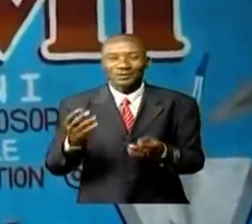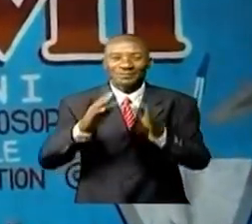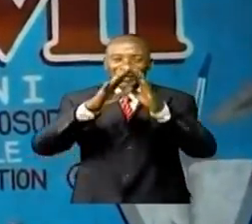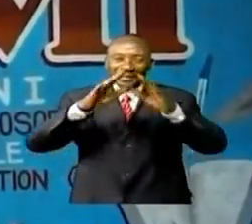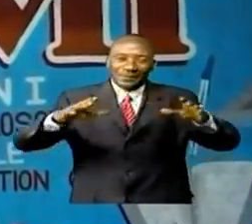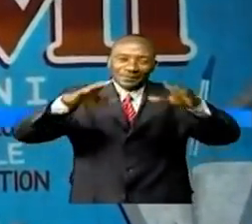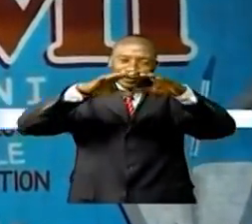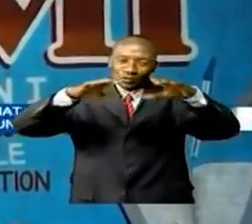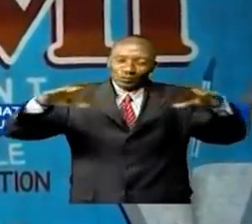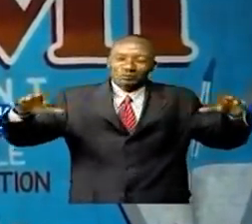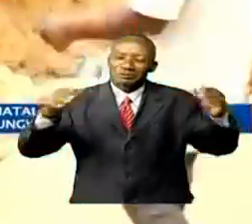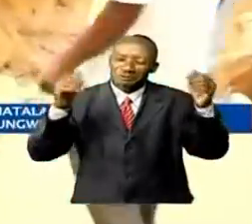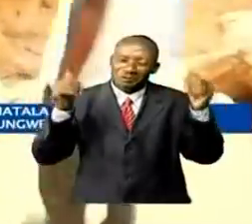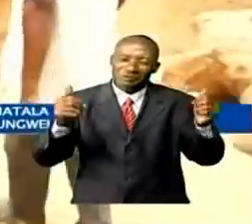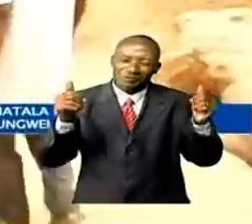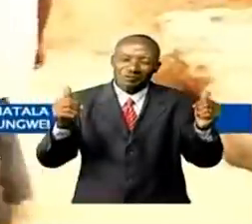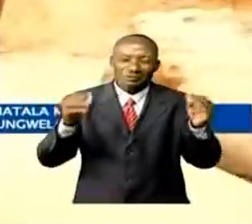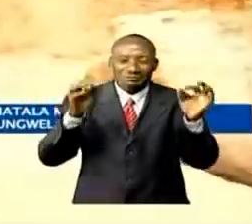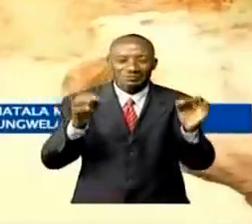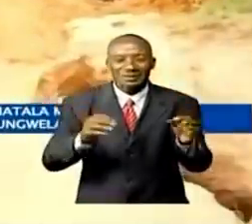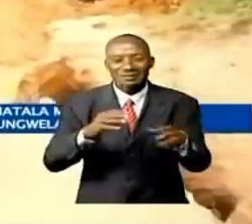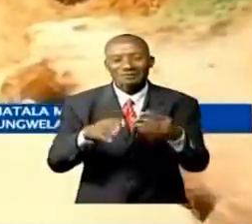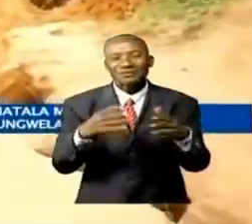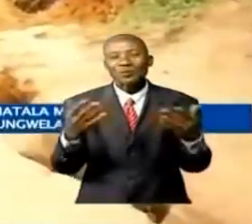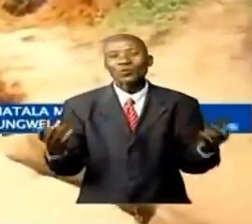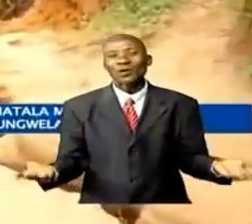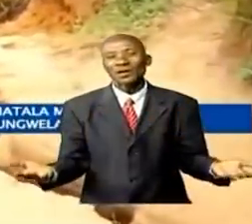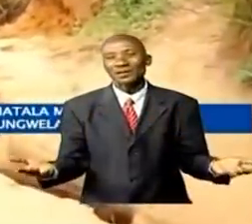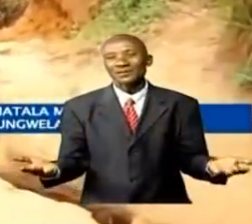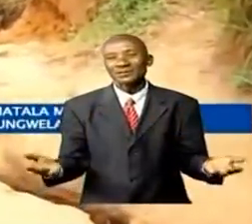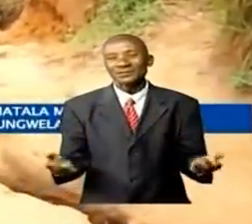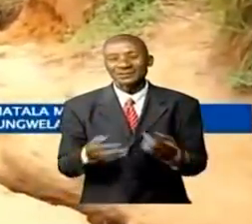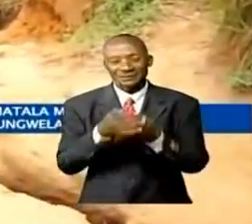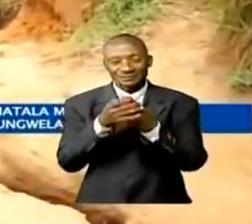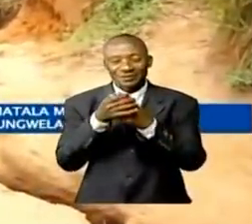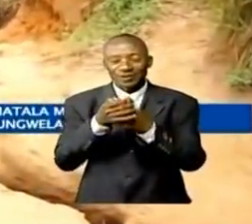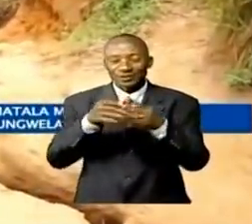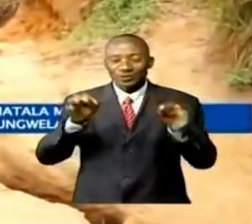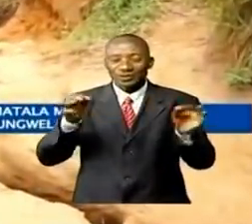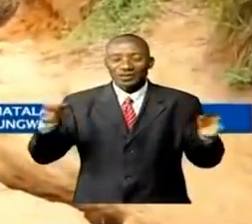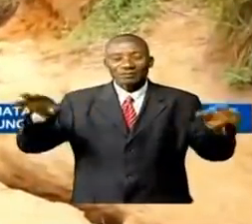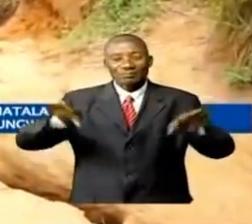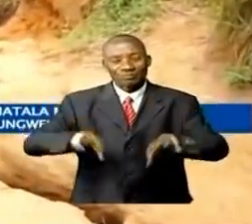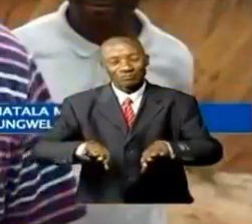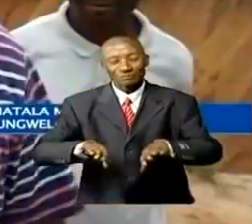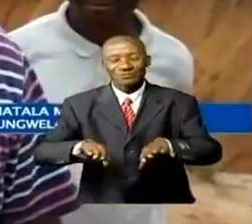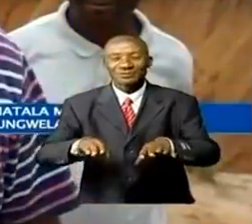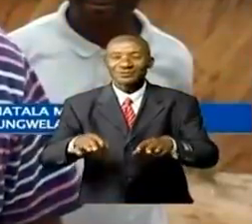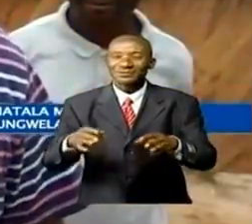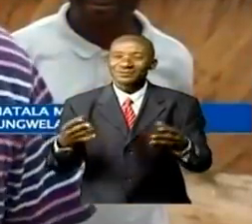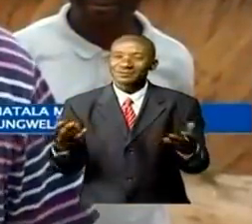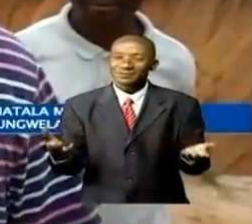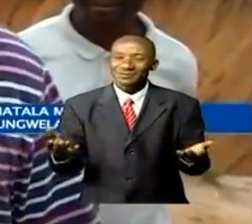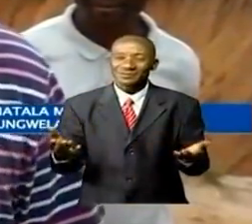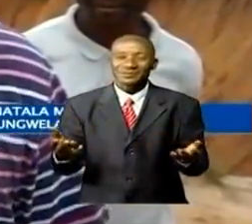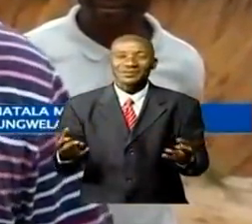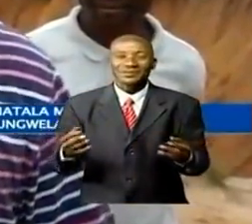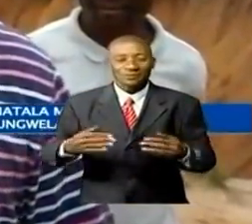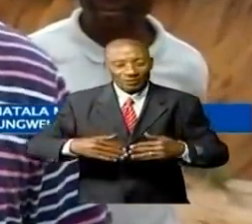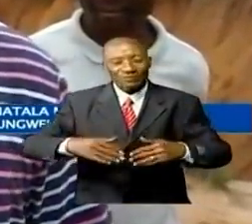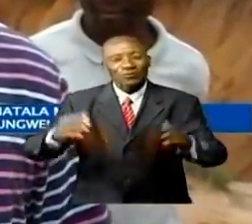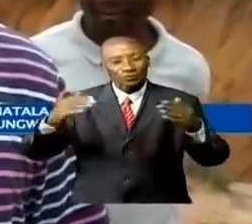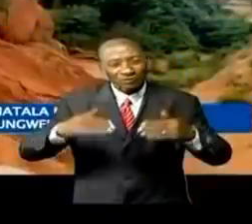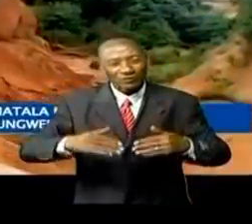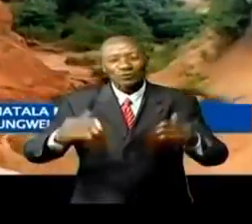élèves ont érigé des digues visiblement fragiles. Ces érosions qui n'arrêtent de causer des dégâts dans cette zone, l'intervention